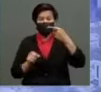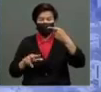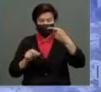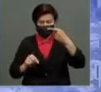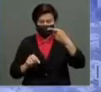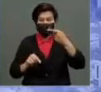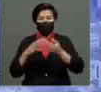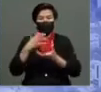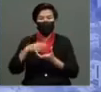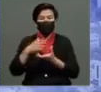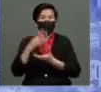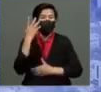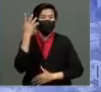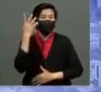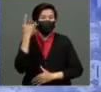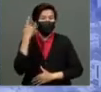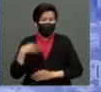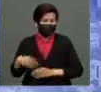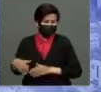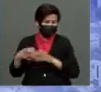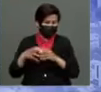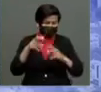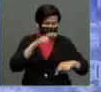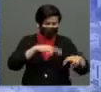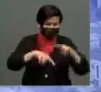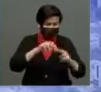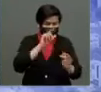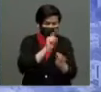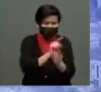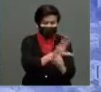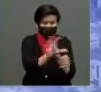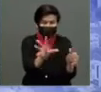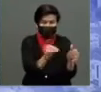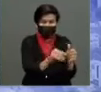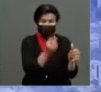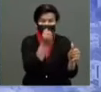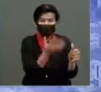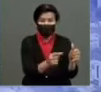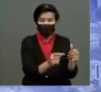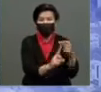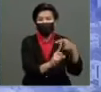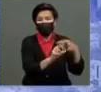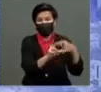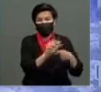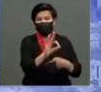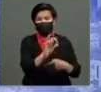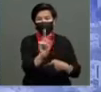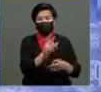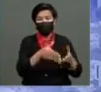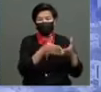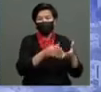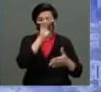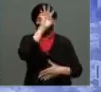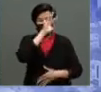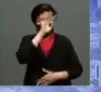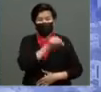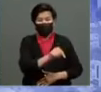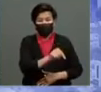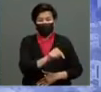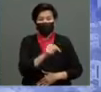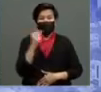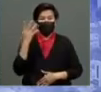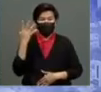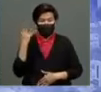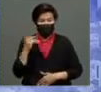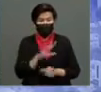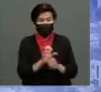ที่การทำ active case finding ไปเจอในชุมชนคลองเตย39เจอเคสเมื่อวานนี้165